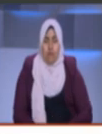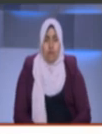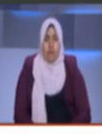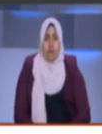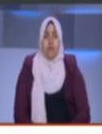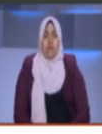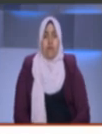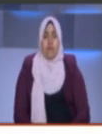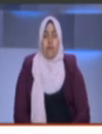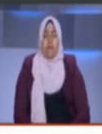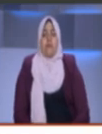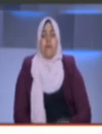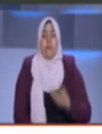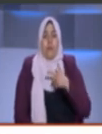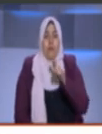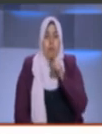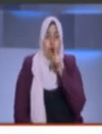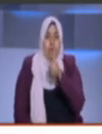اسمحي لي سيدتي أن أقول لك أنه